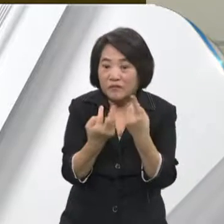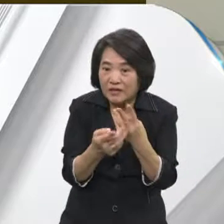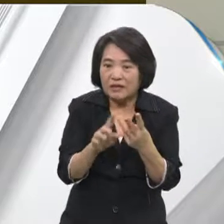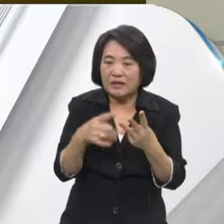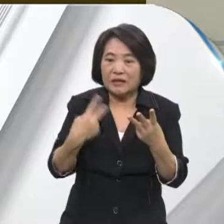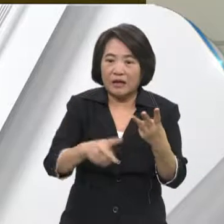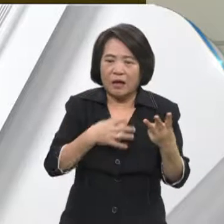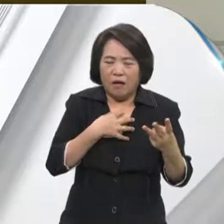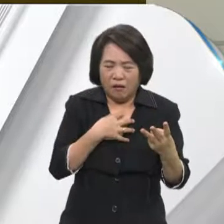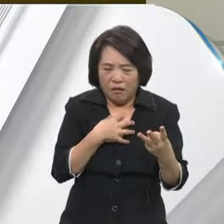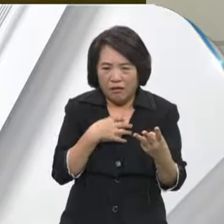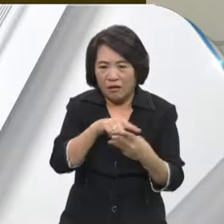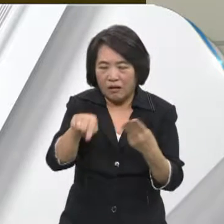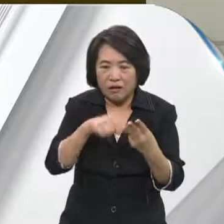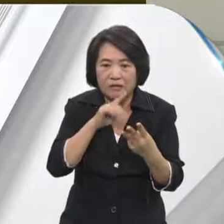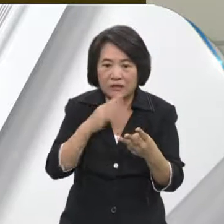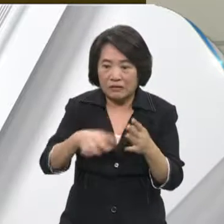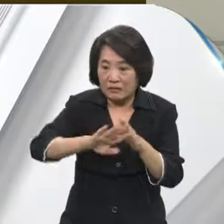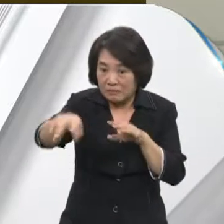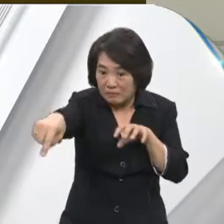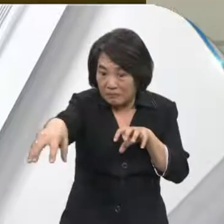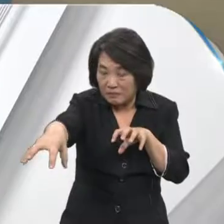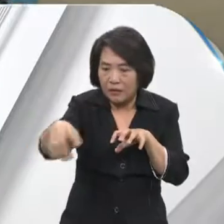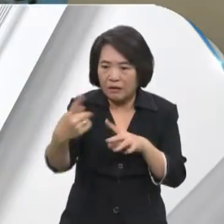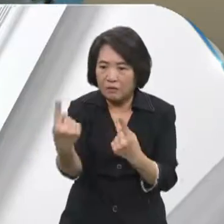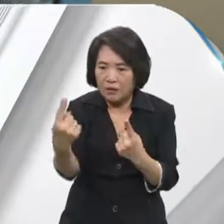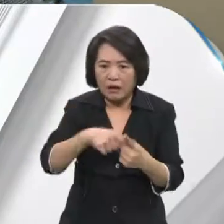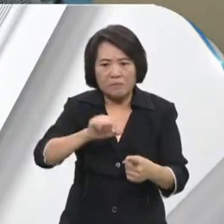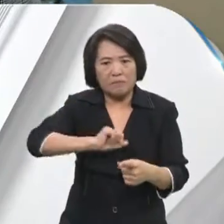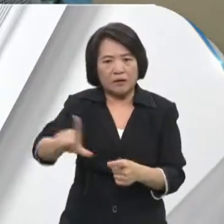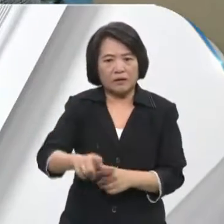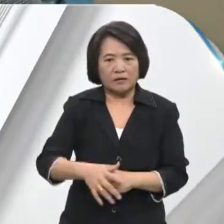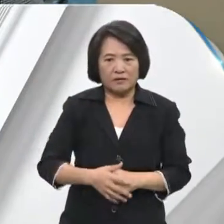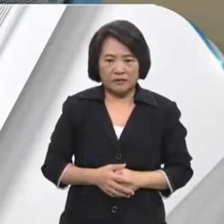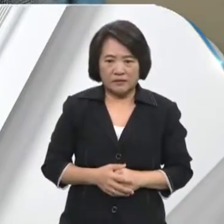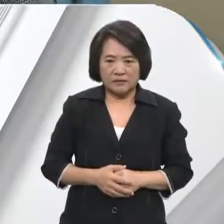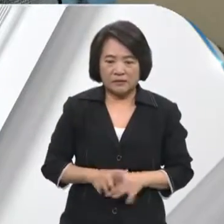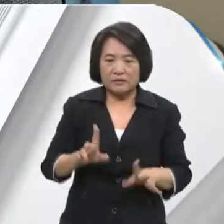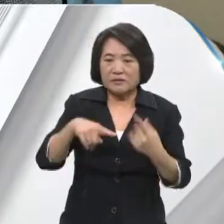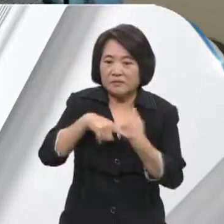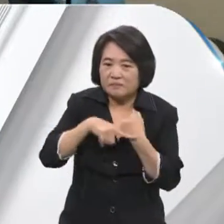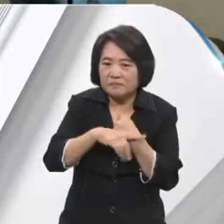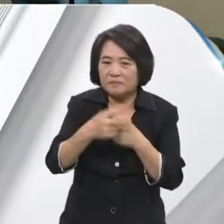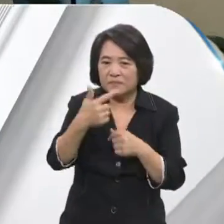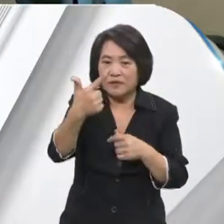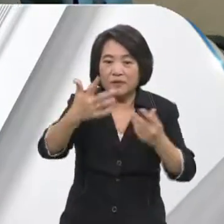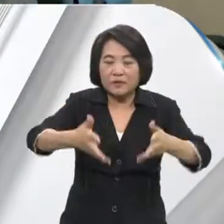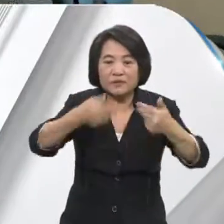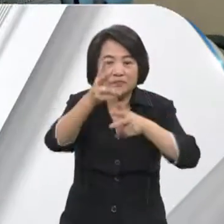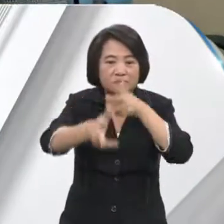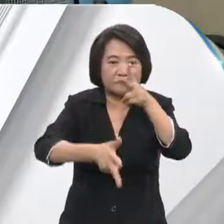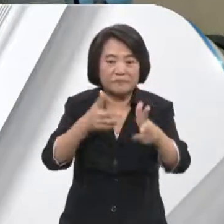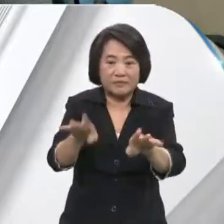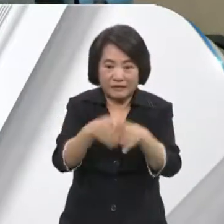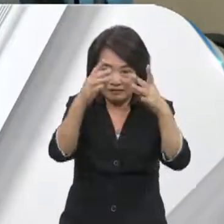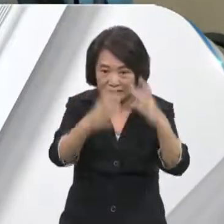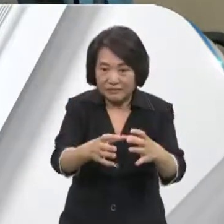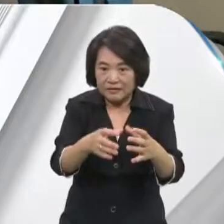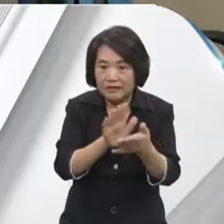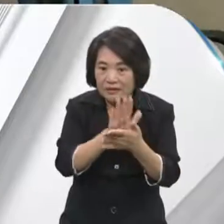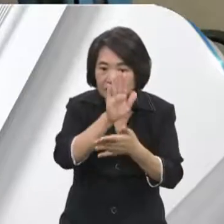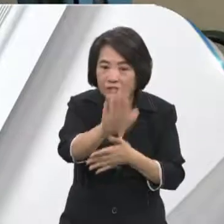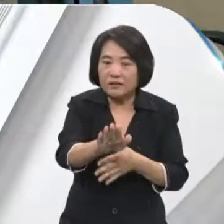姑没做好比带看见的腹痛更加高。 这研究就发现说，在六轻开始生产之